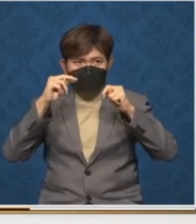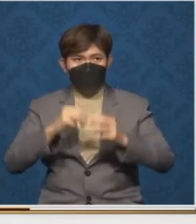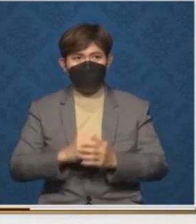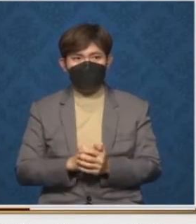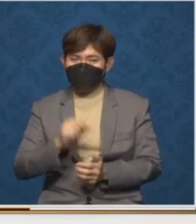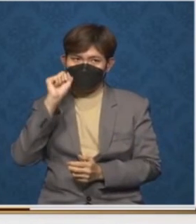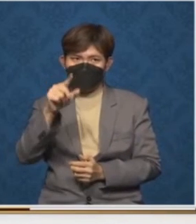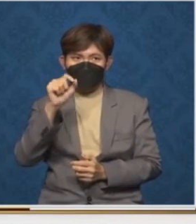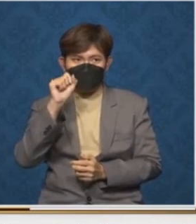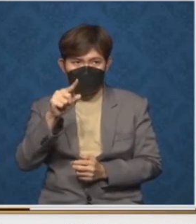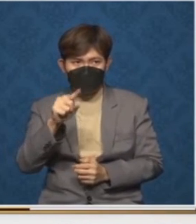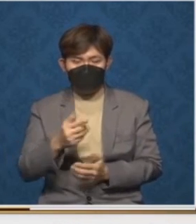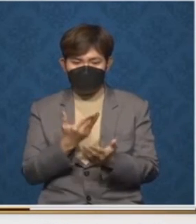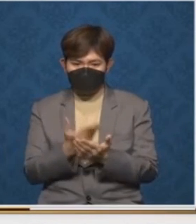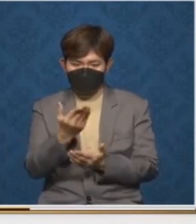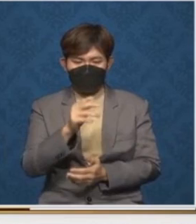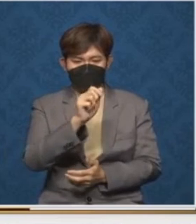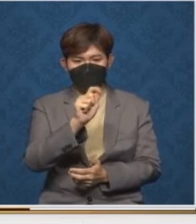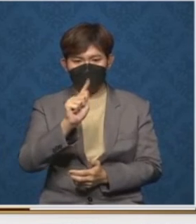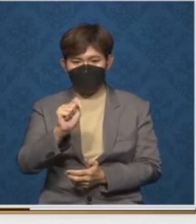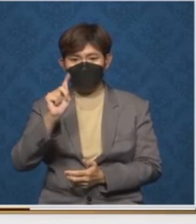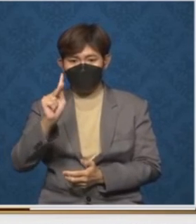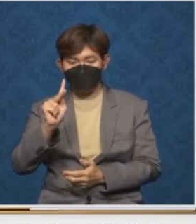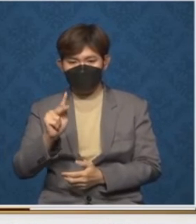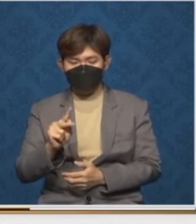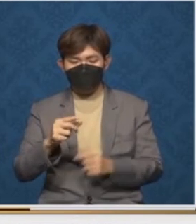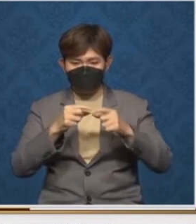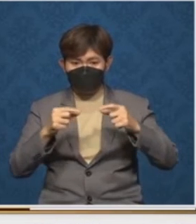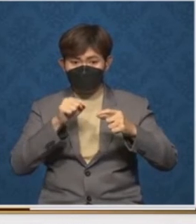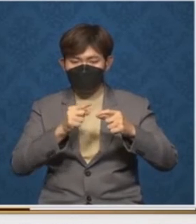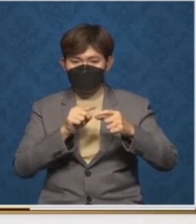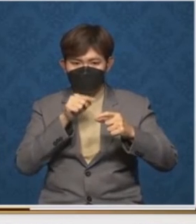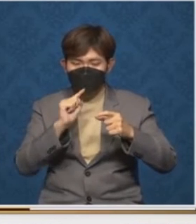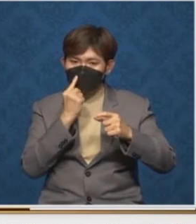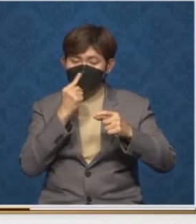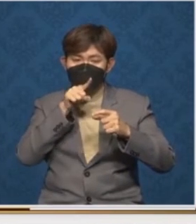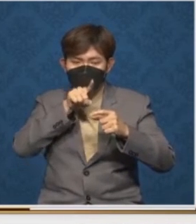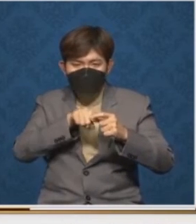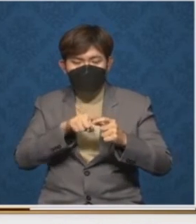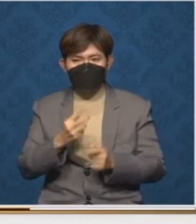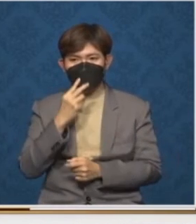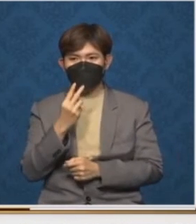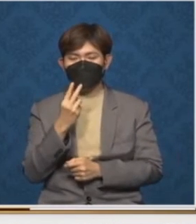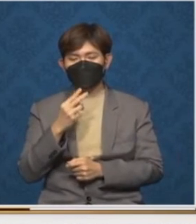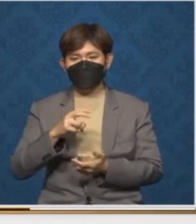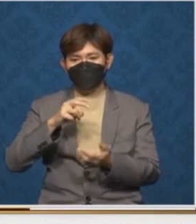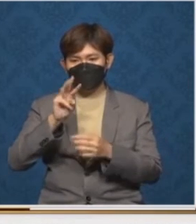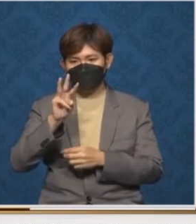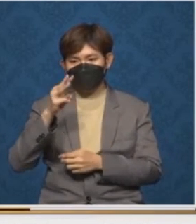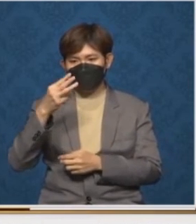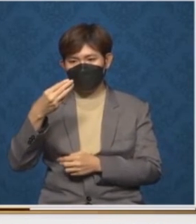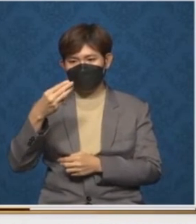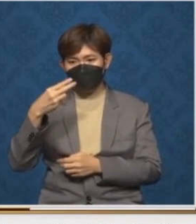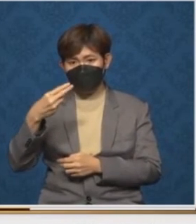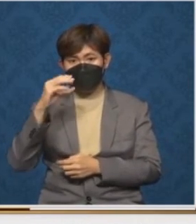เพราต่อมาอีกนะครับวันที่ 27 สิ่หาคมครับองคการเพศสัจกรรมเตรียม